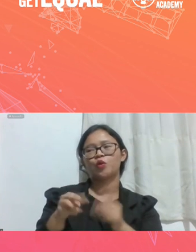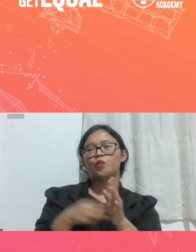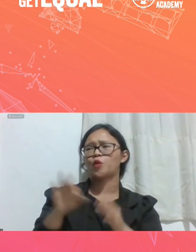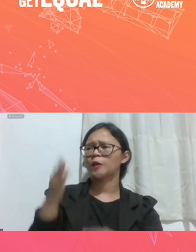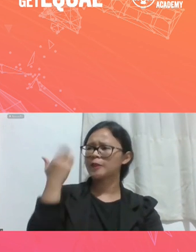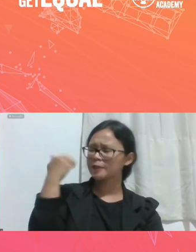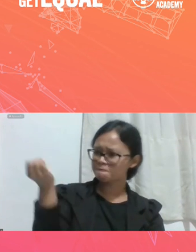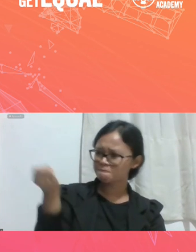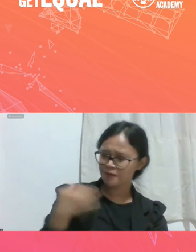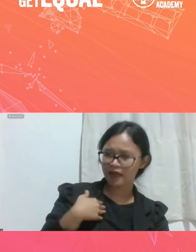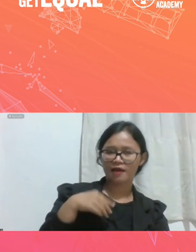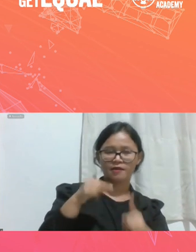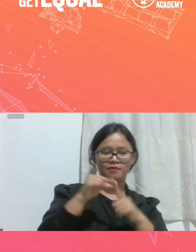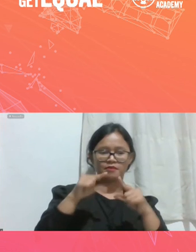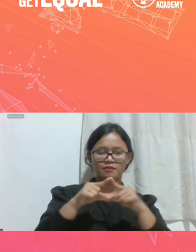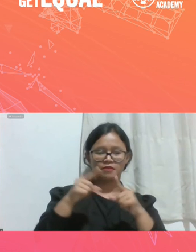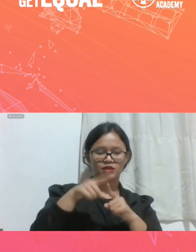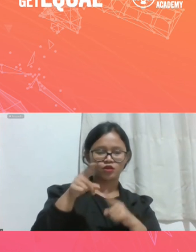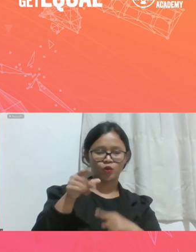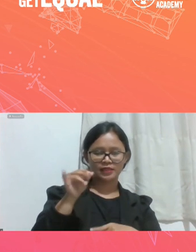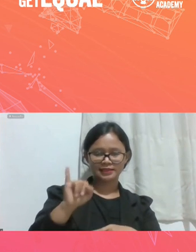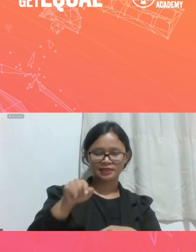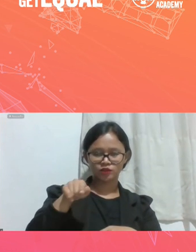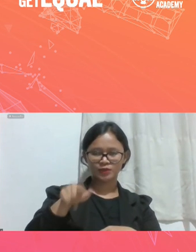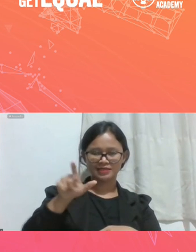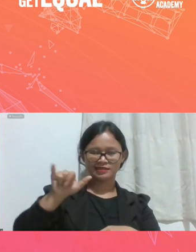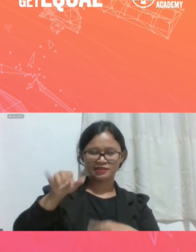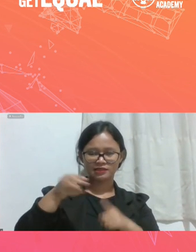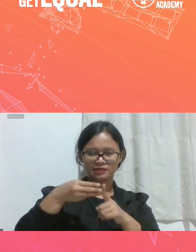di patroli.siber.id ya, Pak, ya.